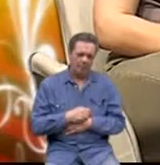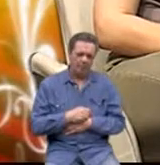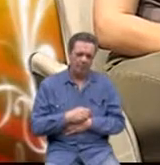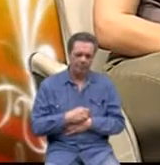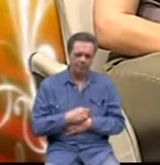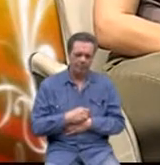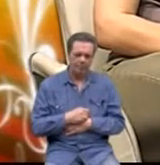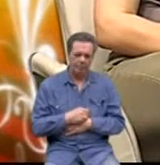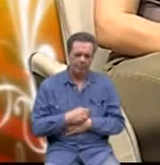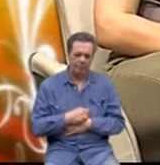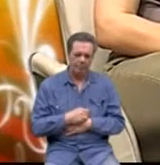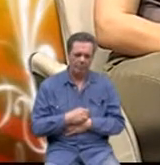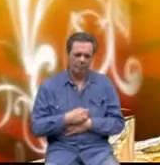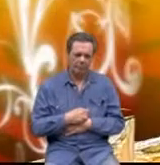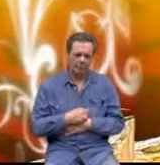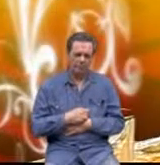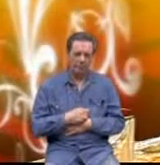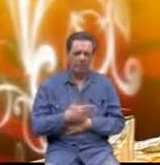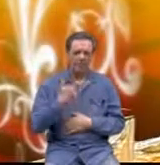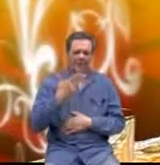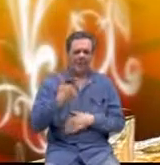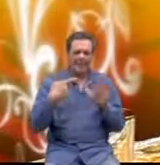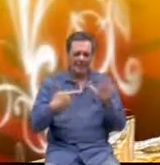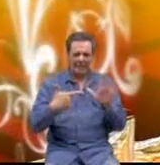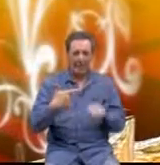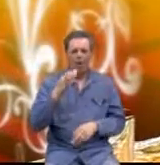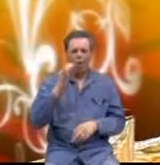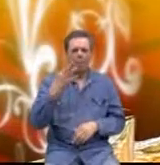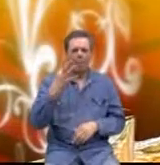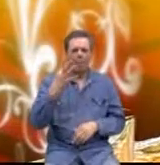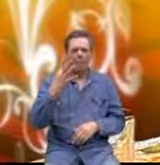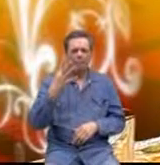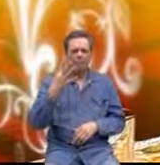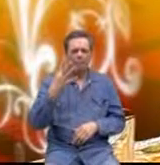370-045-37. Ponovit ću, sad može? Imam toliko vremena.